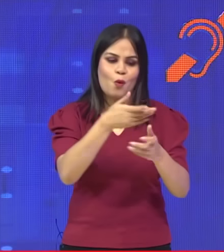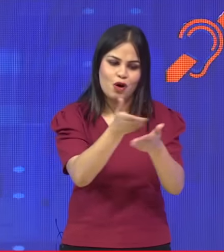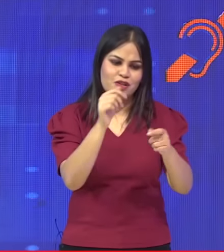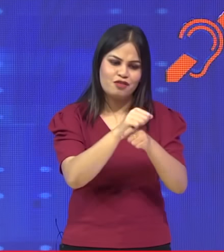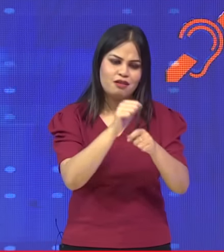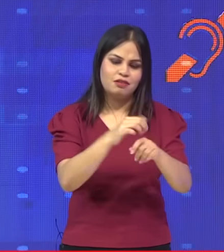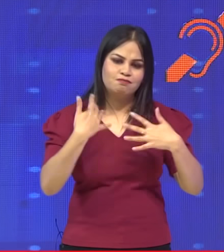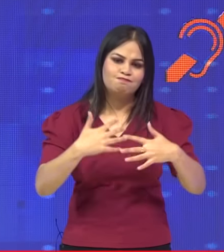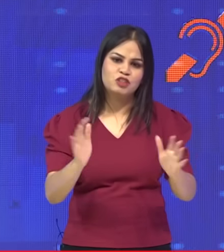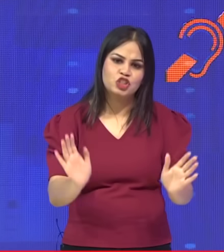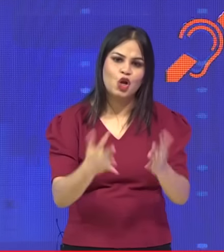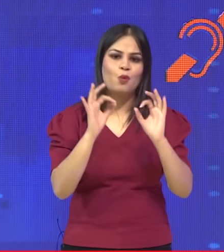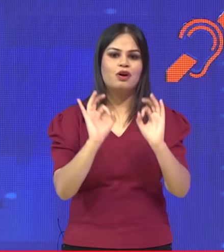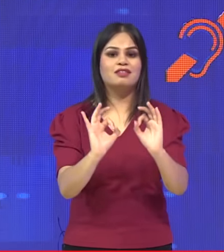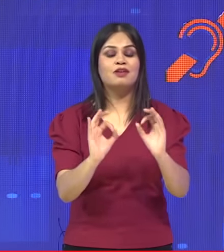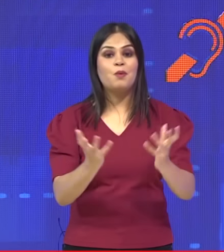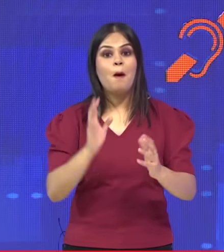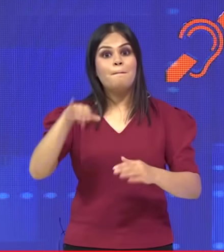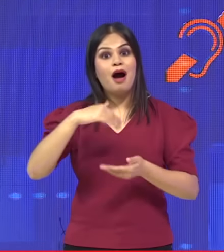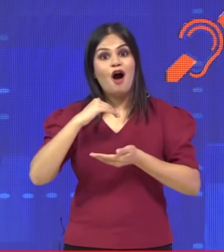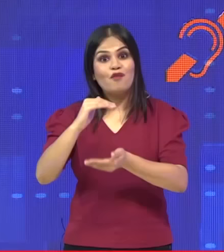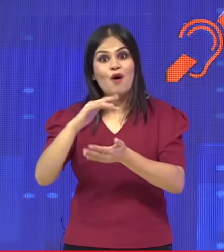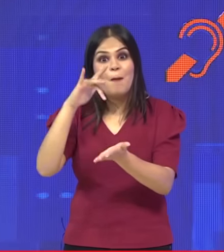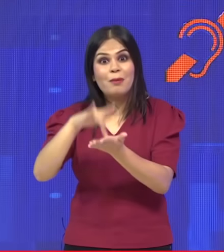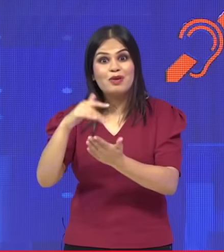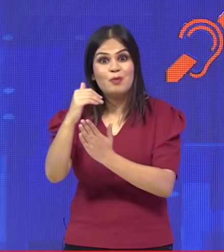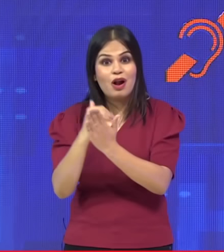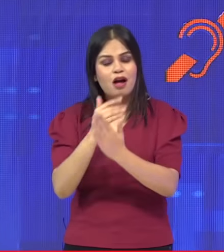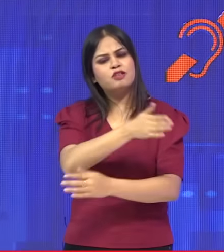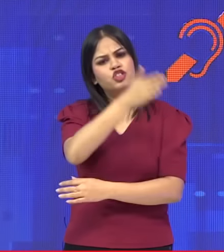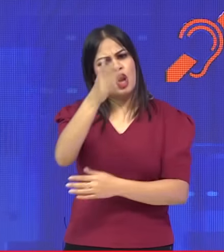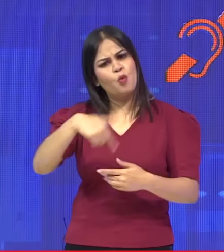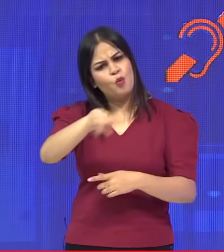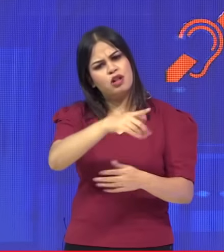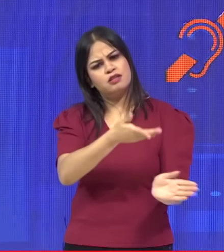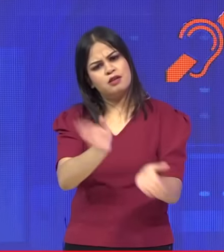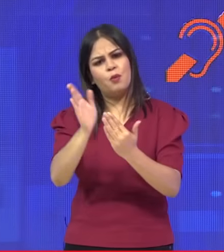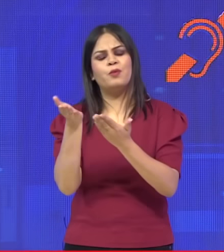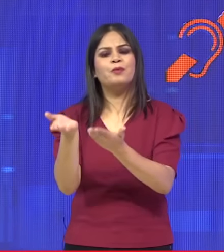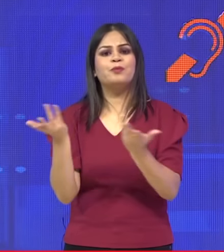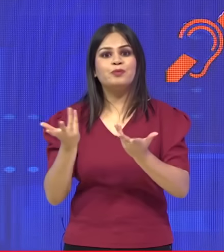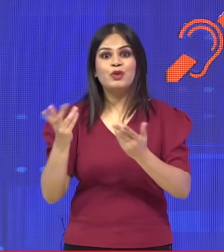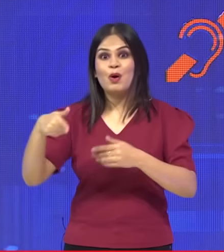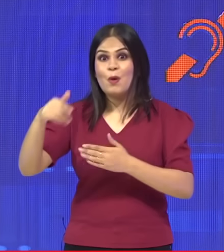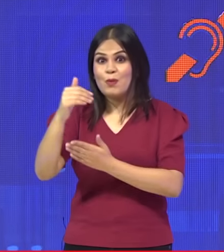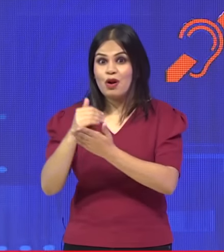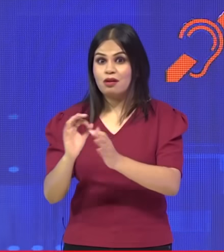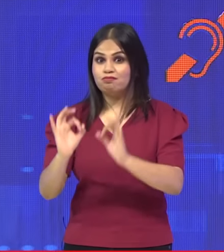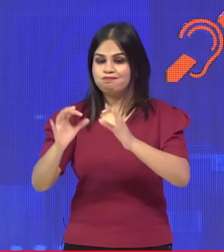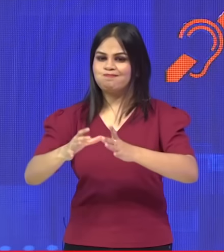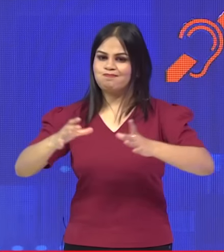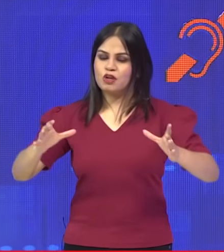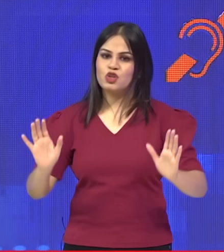और सब इन अवार्ड फंक्शन में पहुंच जाए और इन अवार्ड फंक्शन को बहुत बड़ा बनाएं